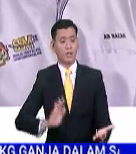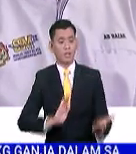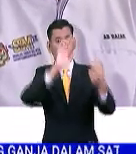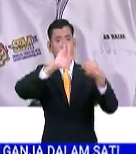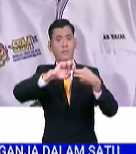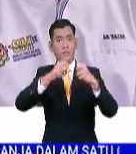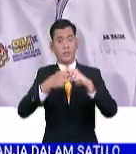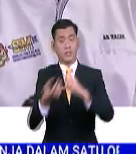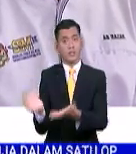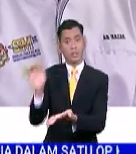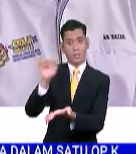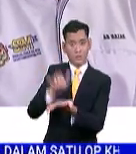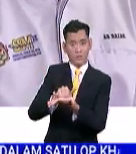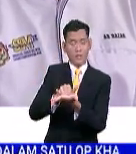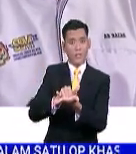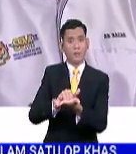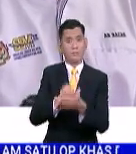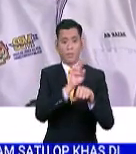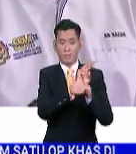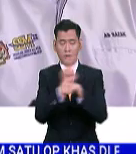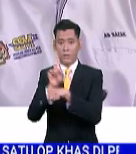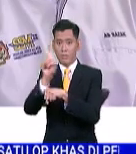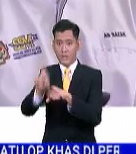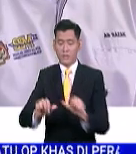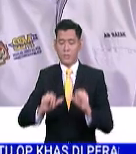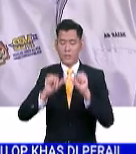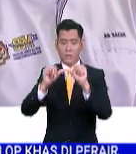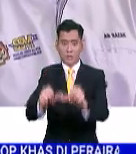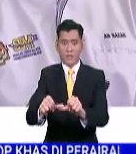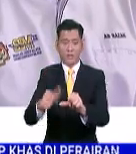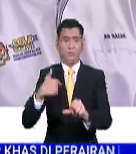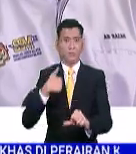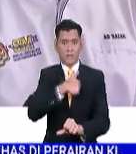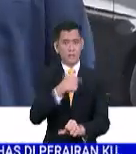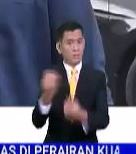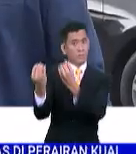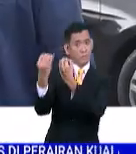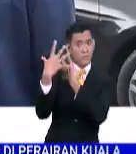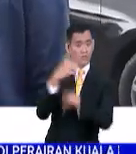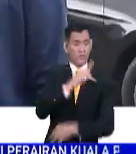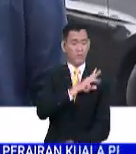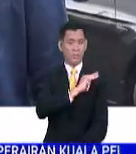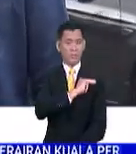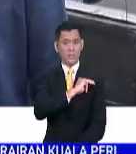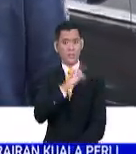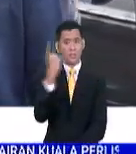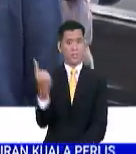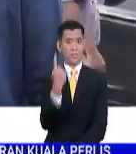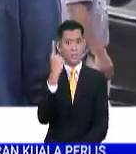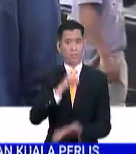ayam. Yang mana pematuan ini, stok bekalan sebut dimaklumkan kita setiap mingguan.